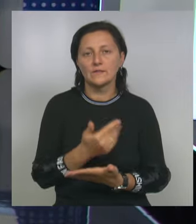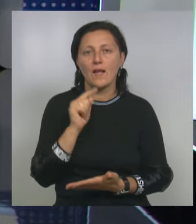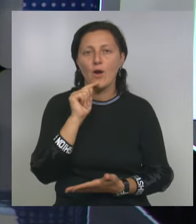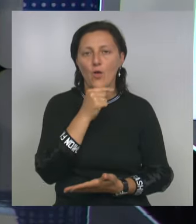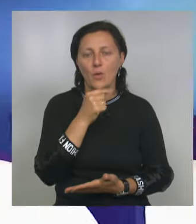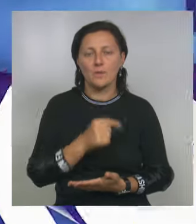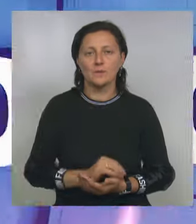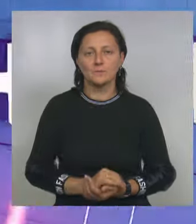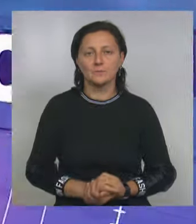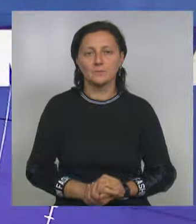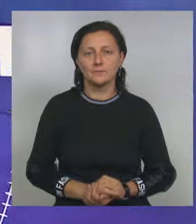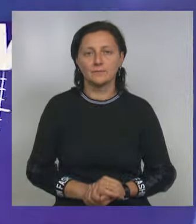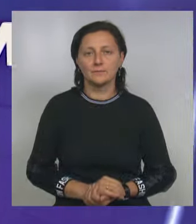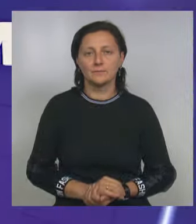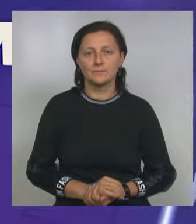До встречи.